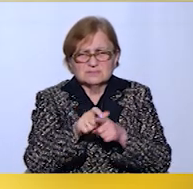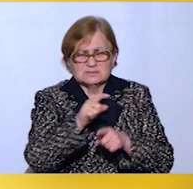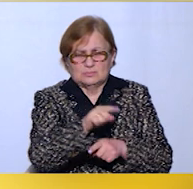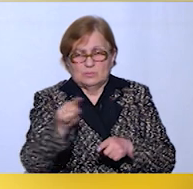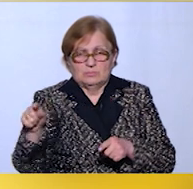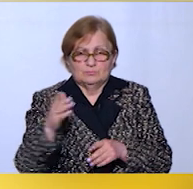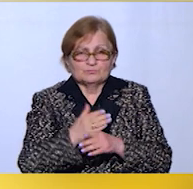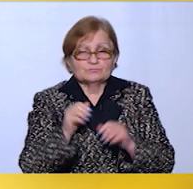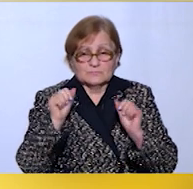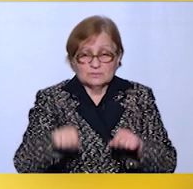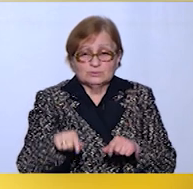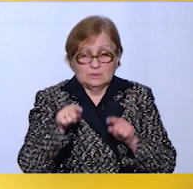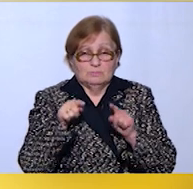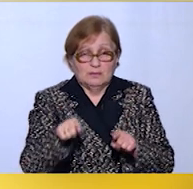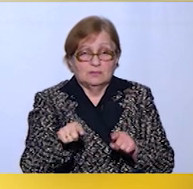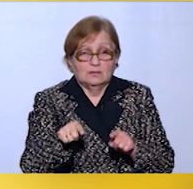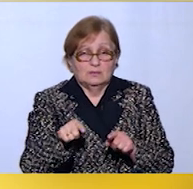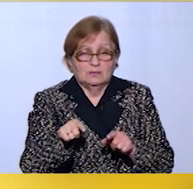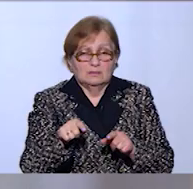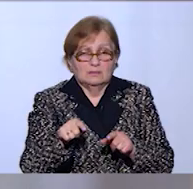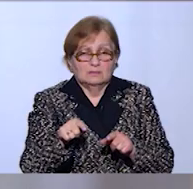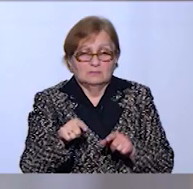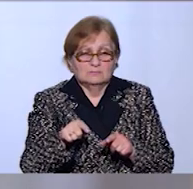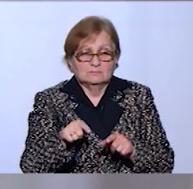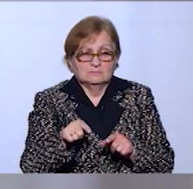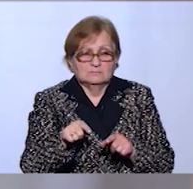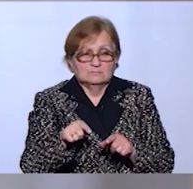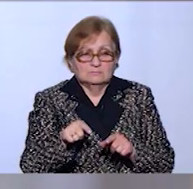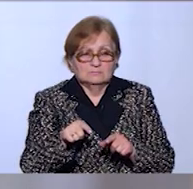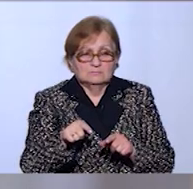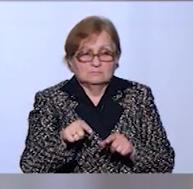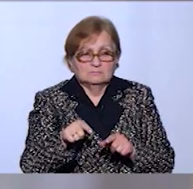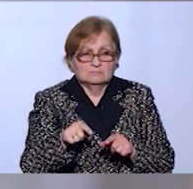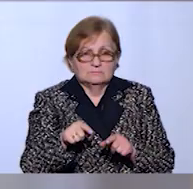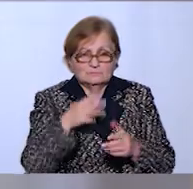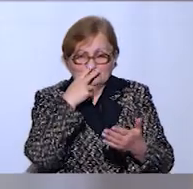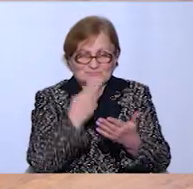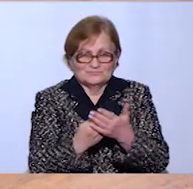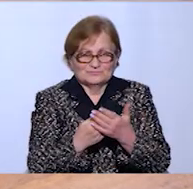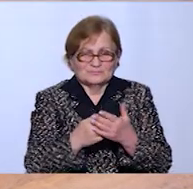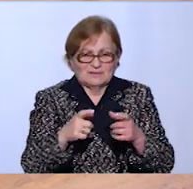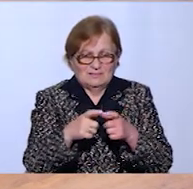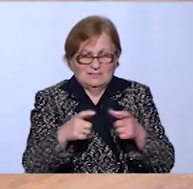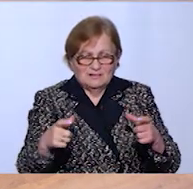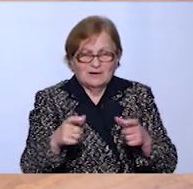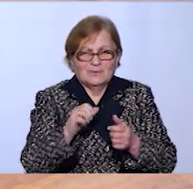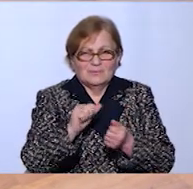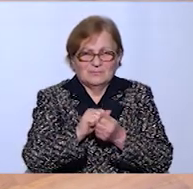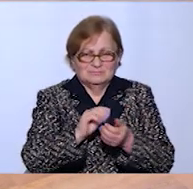რომ განასახიეროს ხოლმე. ამით ესე იგი ბავშვს უკვე ჩვენ ვაძლევთ იმის საშუალებას რომ ემოციები არ